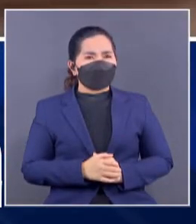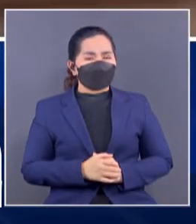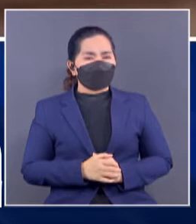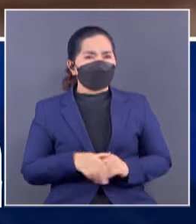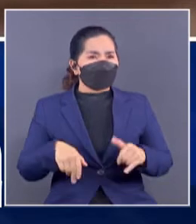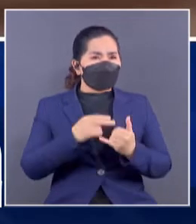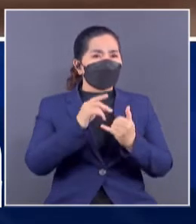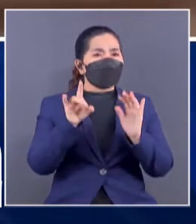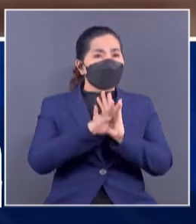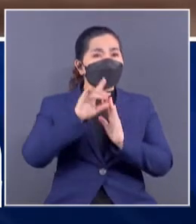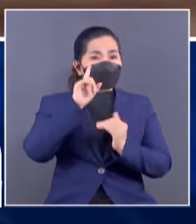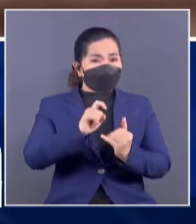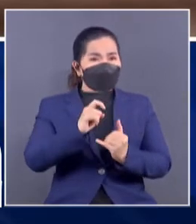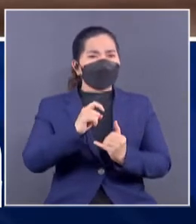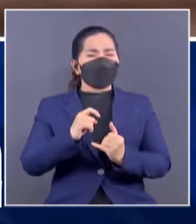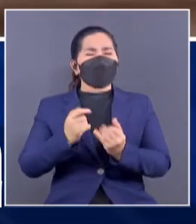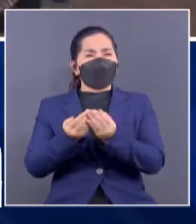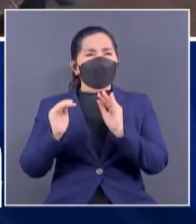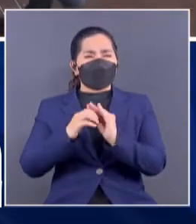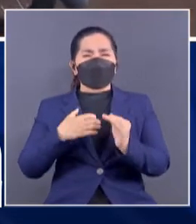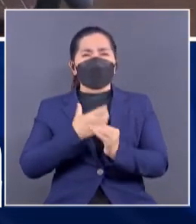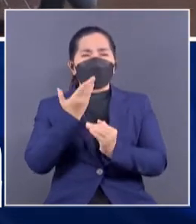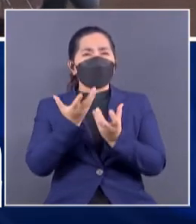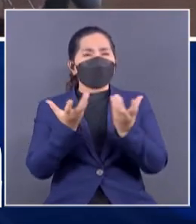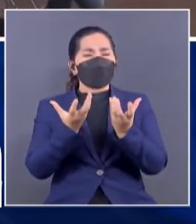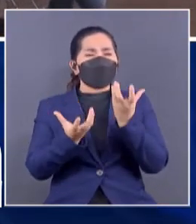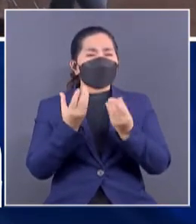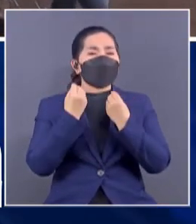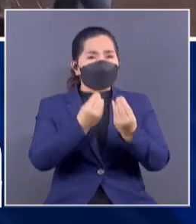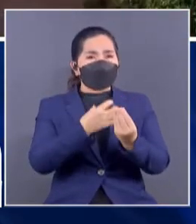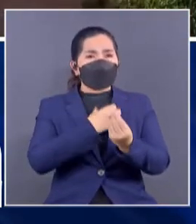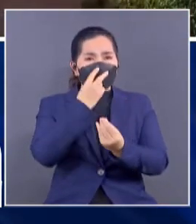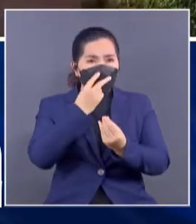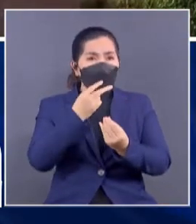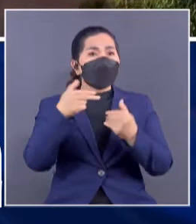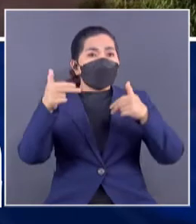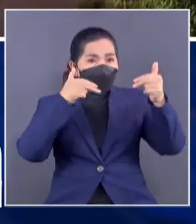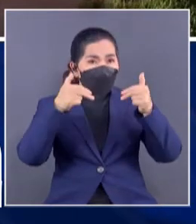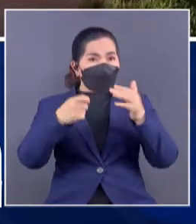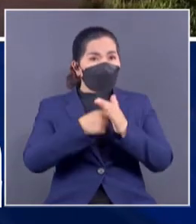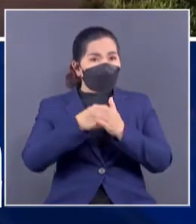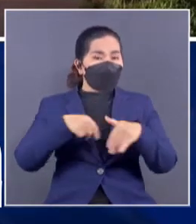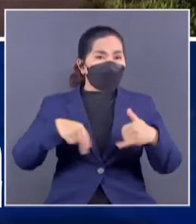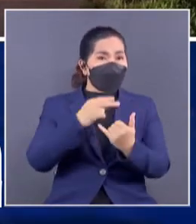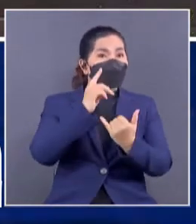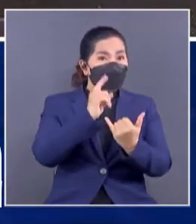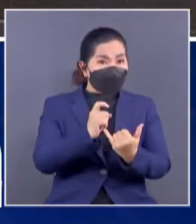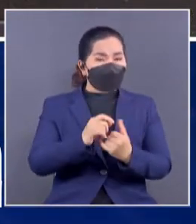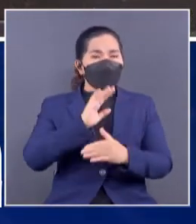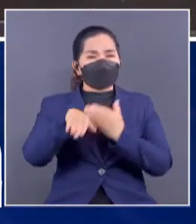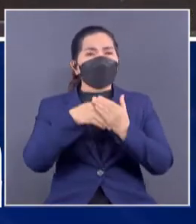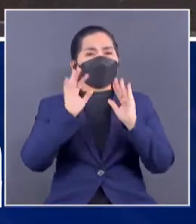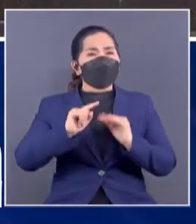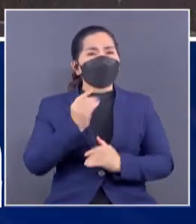จะร้องขอความเป็นธรรมให้กับพี่ชายด้วยครอบครัวเนี่ยอยากดูภาพจากกล้องวงจรปิดว่าเหตุวิสามันที่เกิดขึ้นเนี่ยภาพเหตุการณ์ทั้งหม